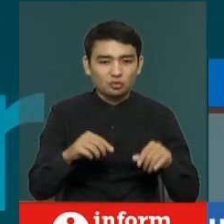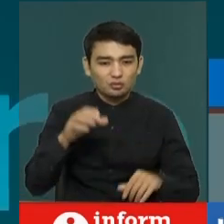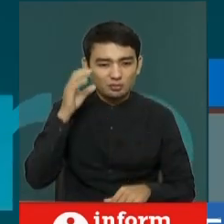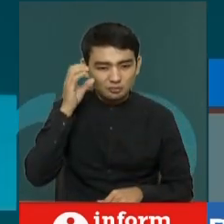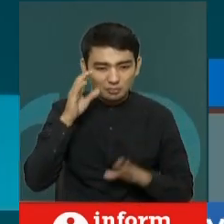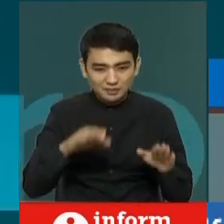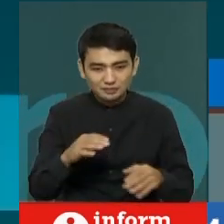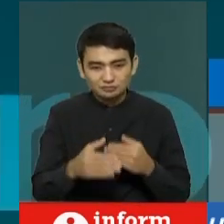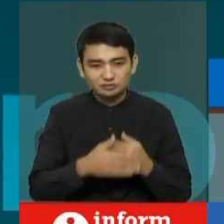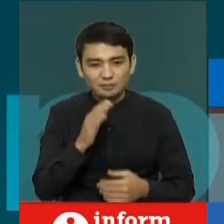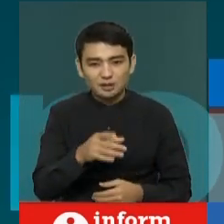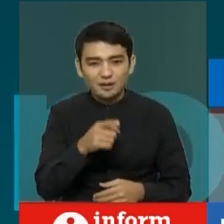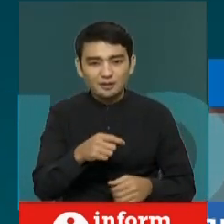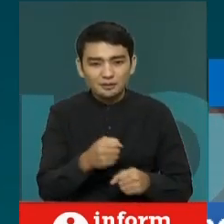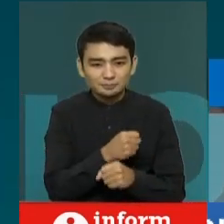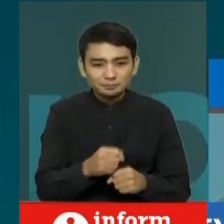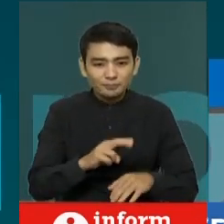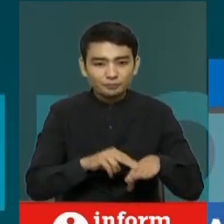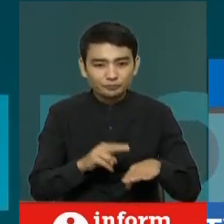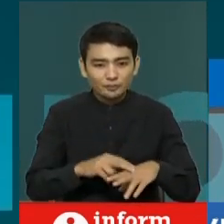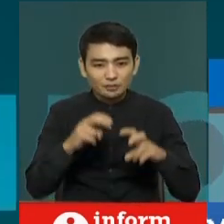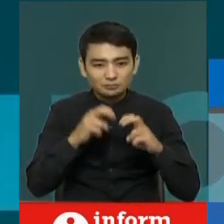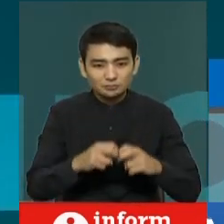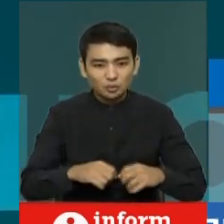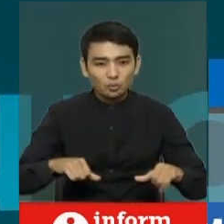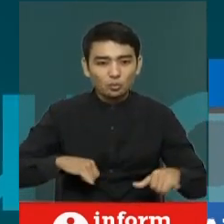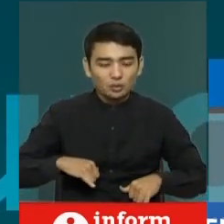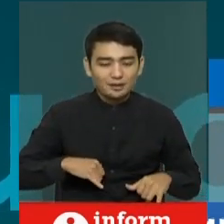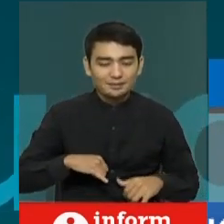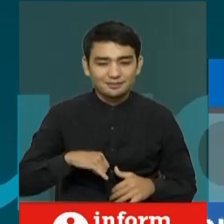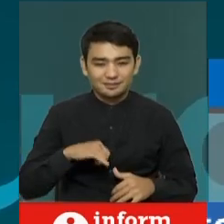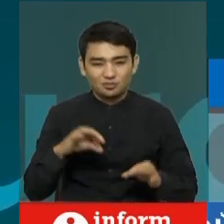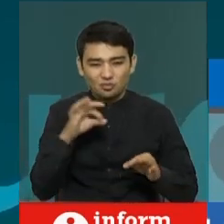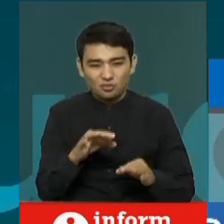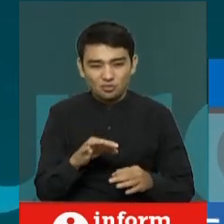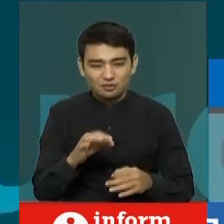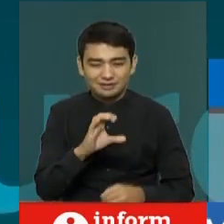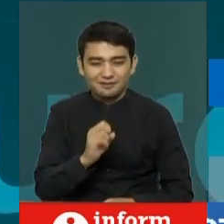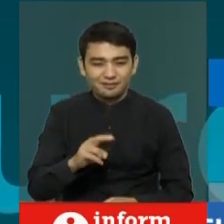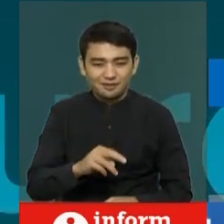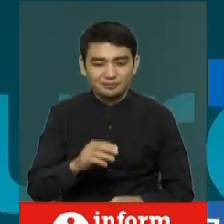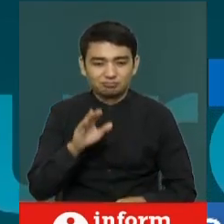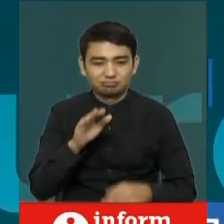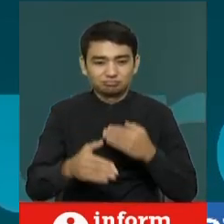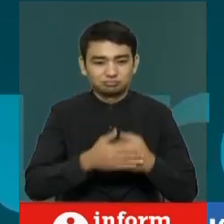А в полиции по данному конфликту завели дело по статье хулиганства. Дамир Анитов, Сергей Шуйский, Информбюро.